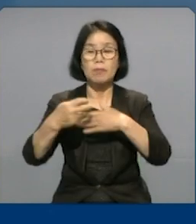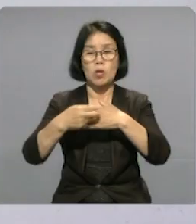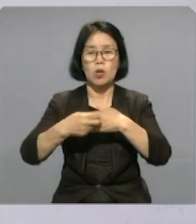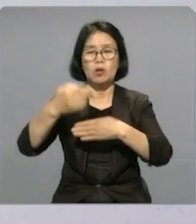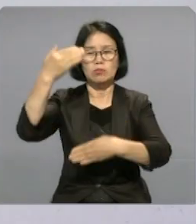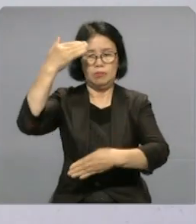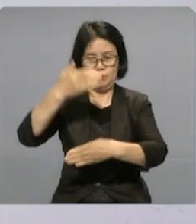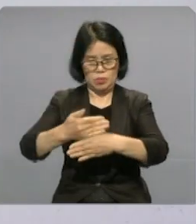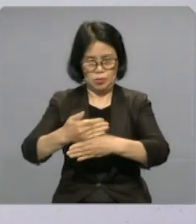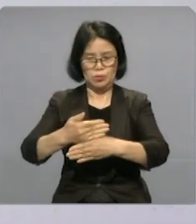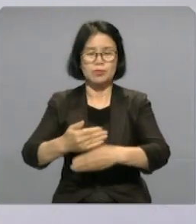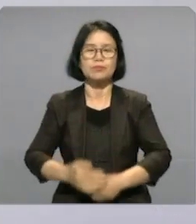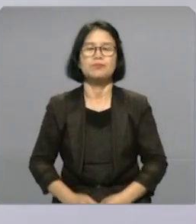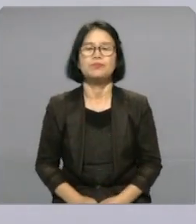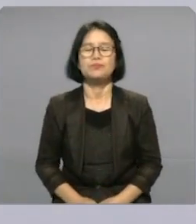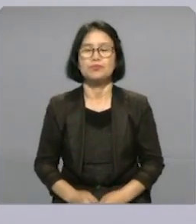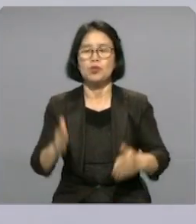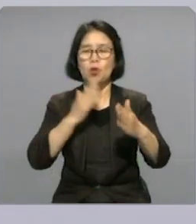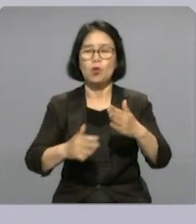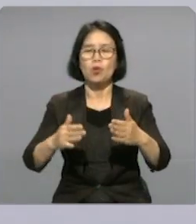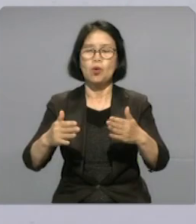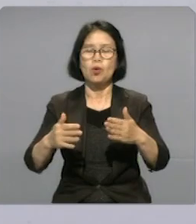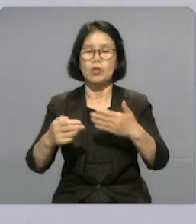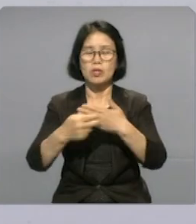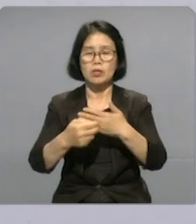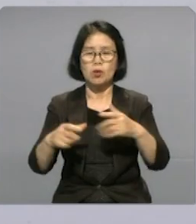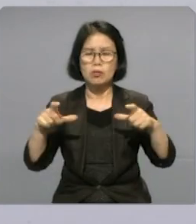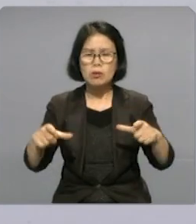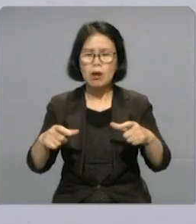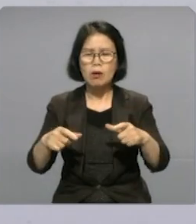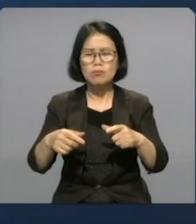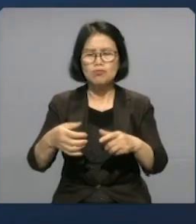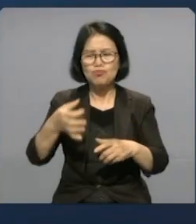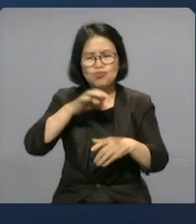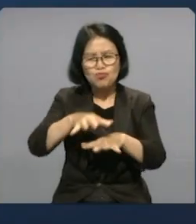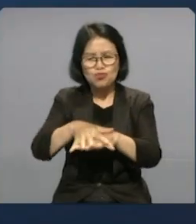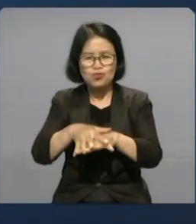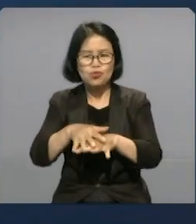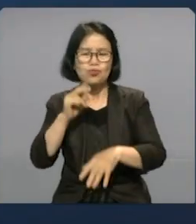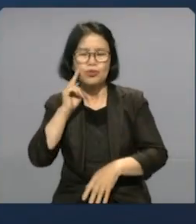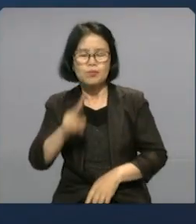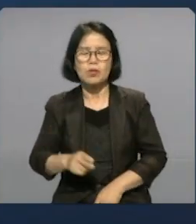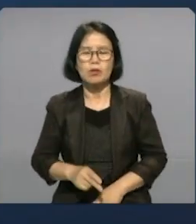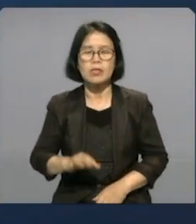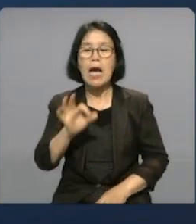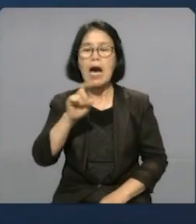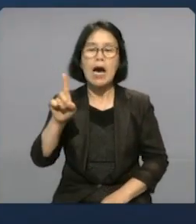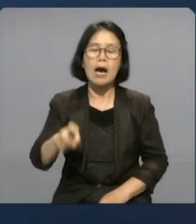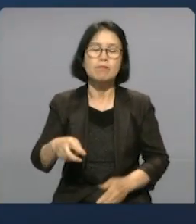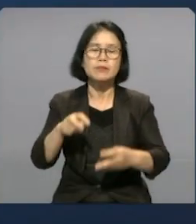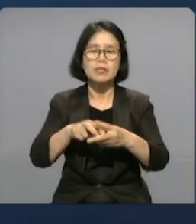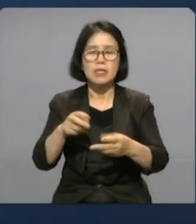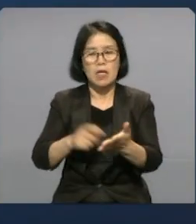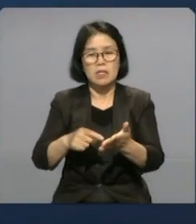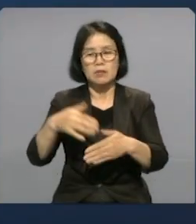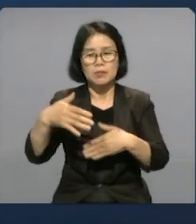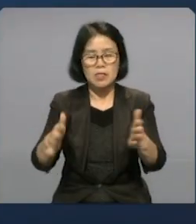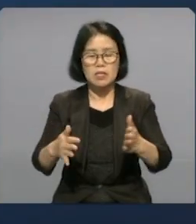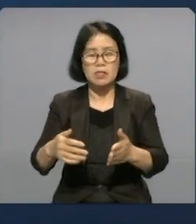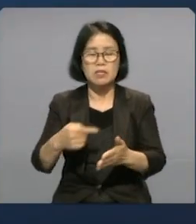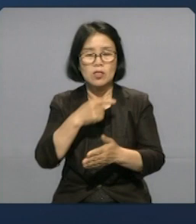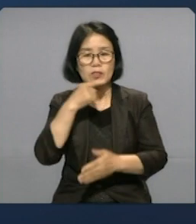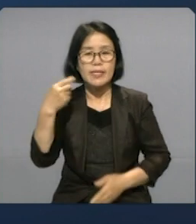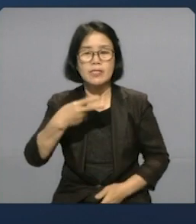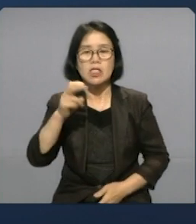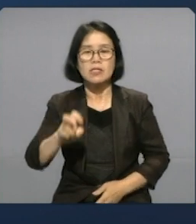이어졌습니다. 공공의료기관 역시 수익 구조는 심각했습니다. 국립암센터 응급실 적자는